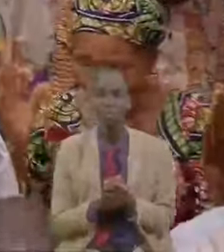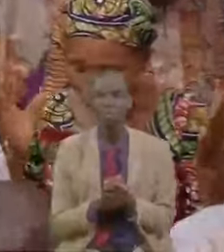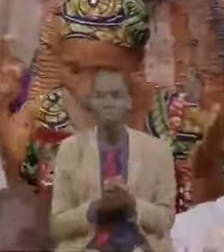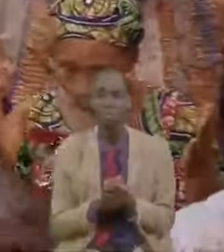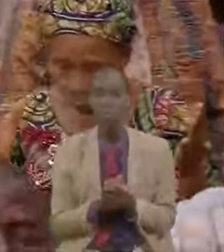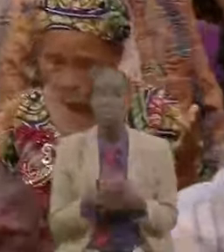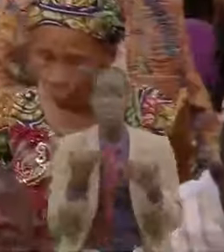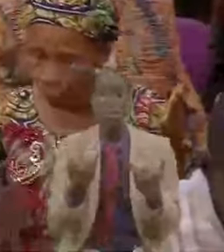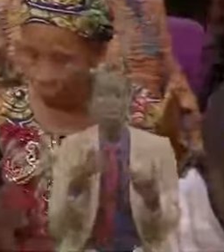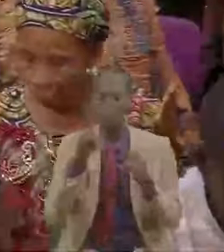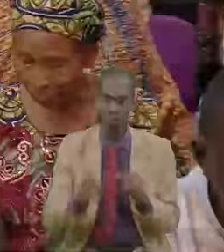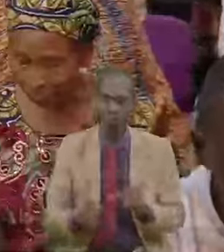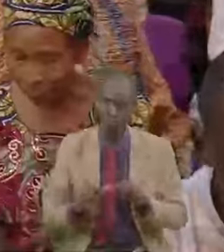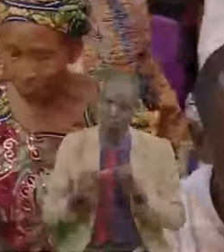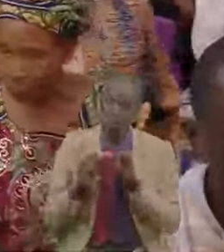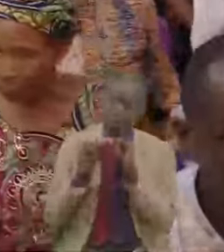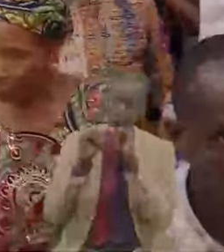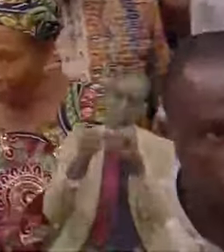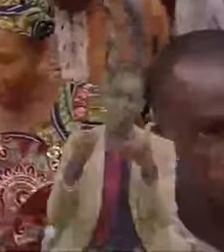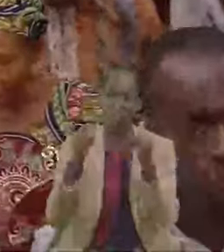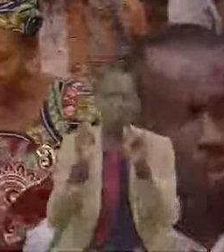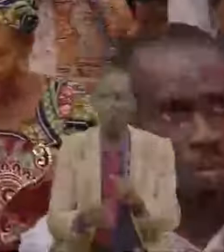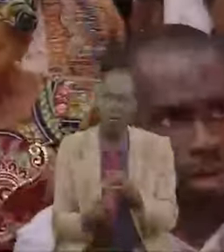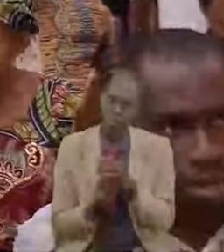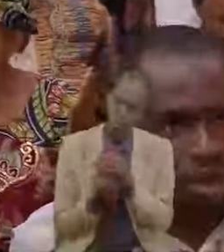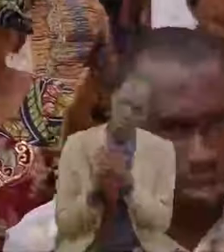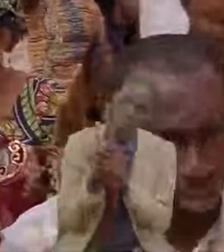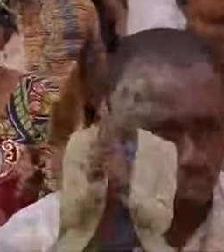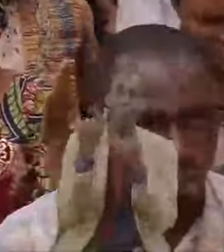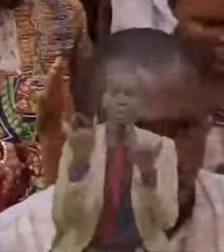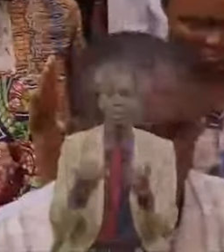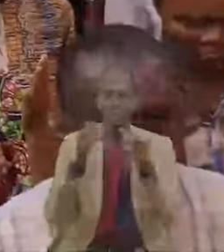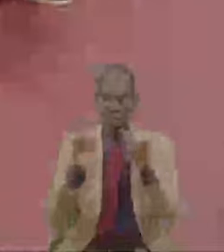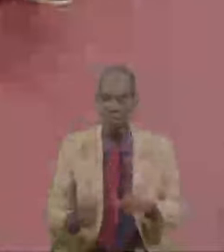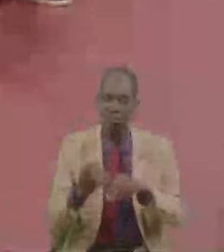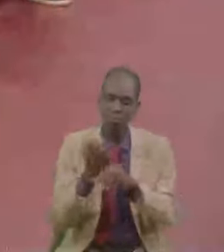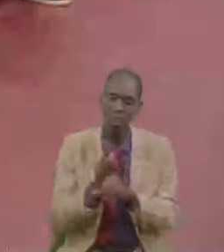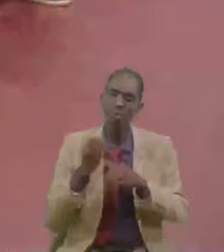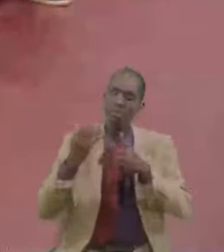Maintenant, vous pouvez avancer. Vous pouvez faire le progrès.